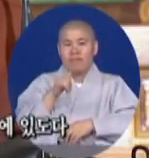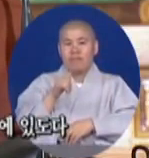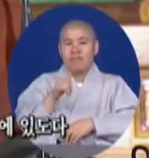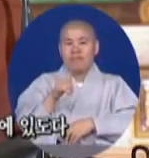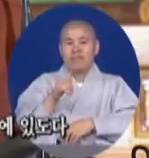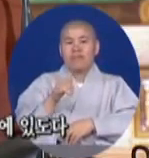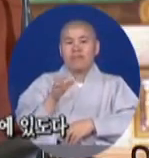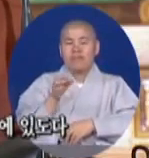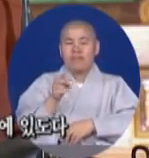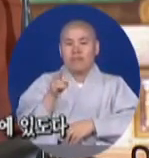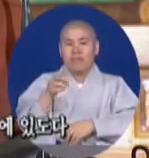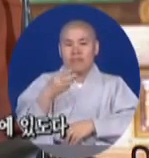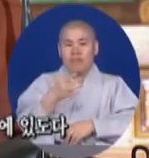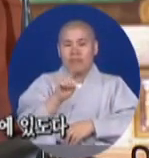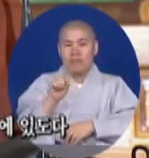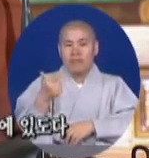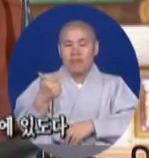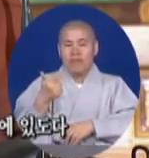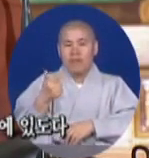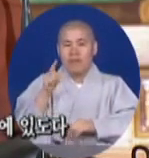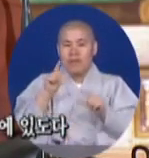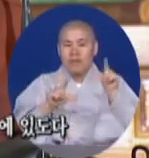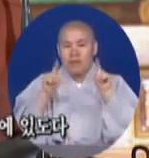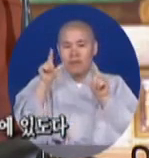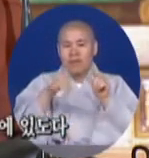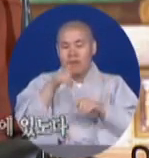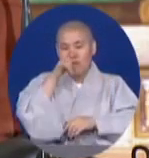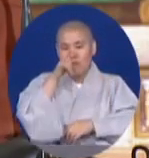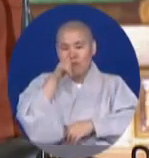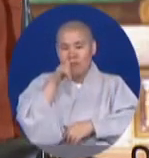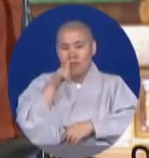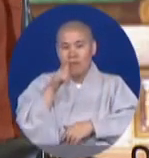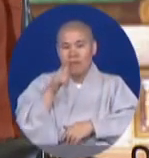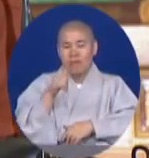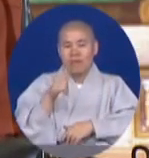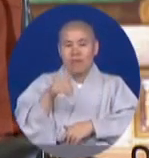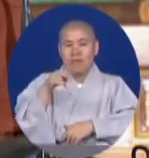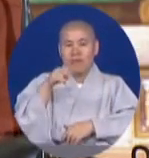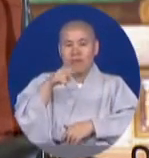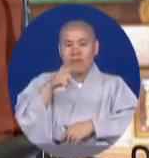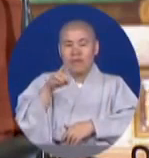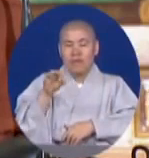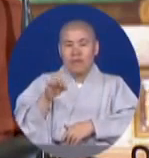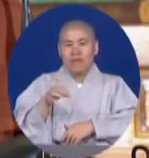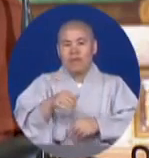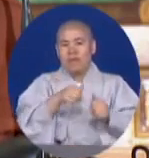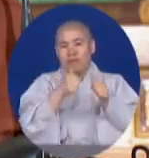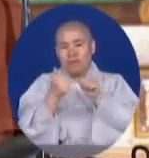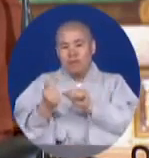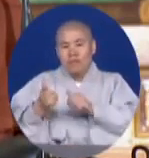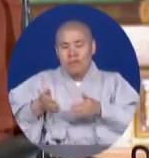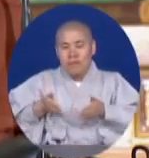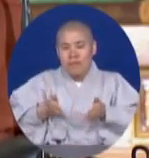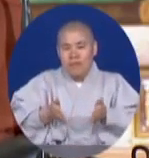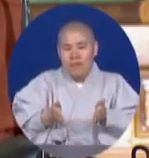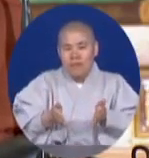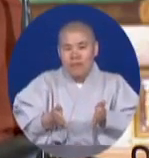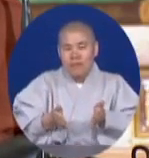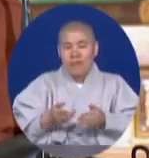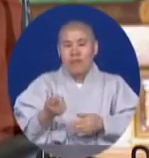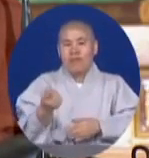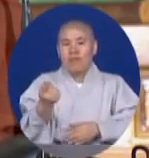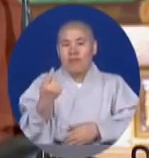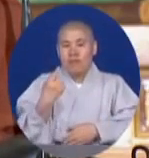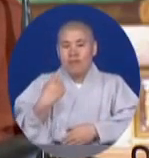상, 열반상에 있다. 그 상제 열반상이라. 죽으나 태어나나